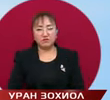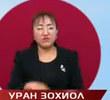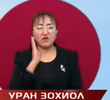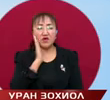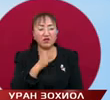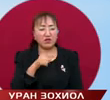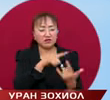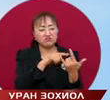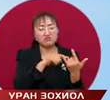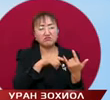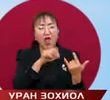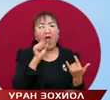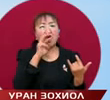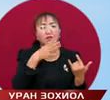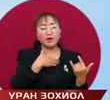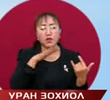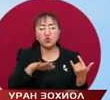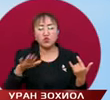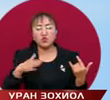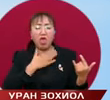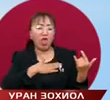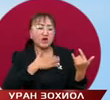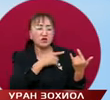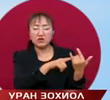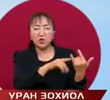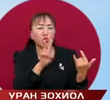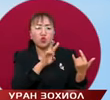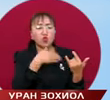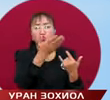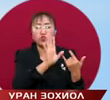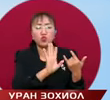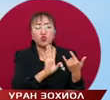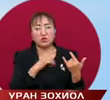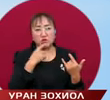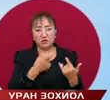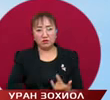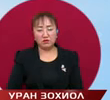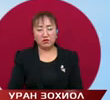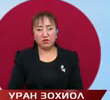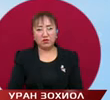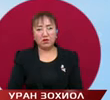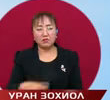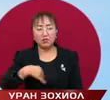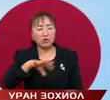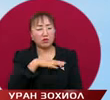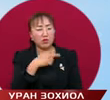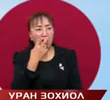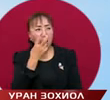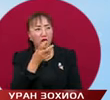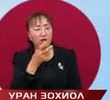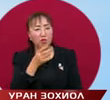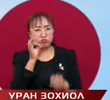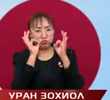хідэн хүүхдийн минь хайртай ат хэмээн баахан царгаллаа. Энэ яриаг сонссон бид бие биеэ хараад